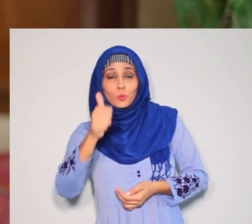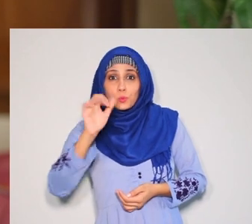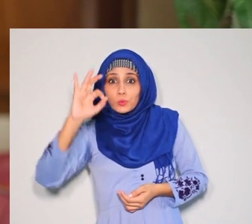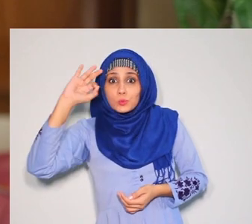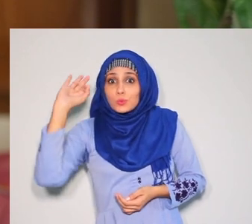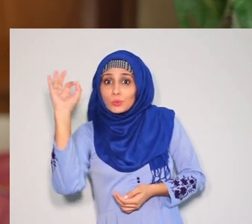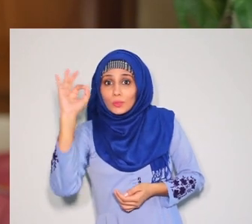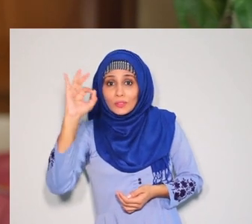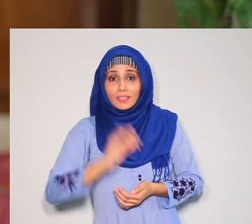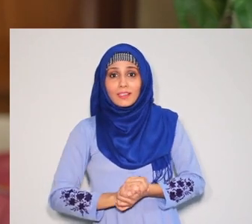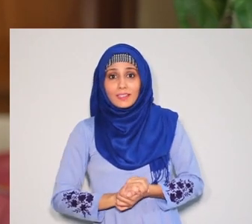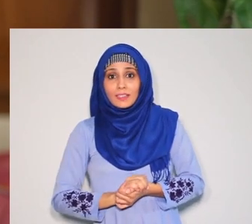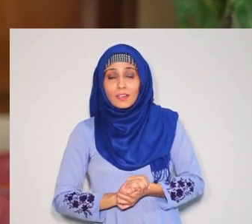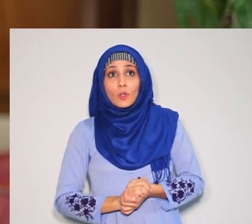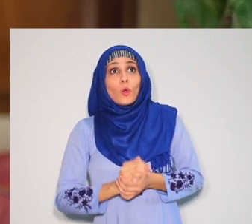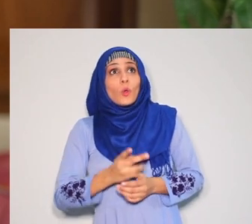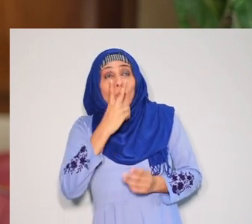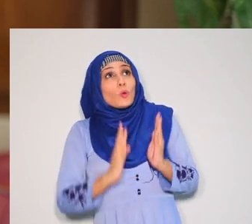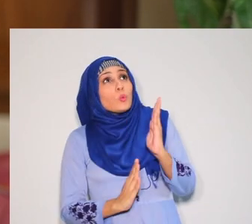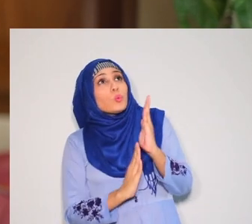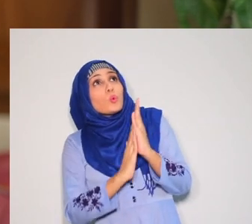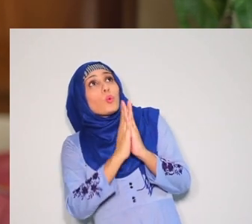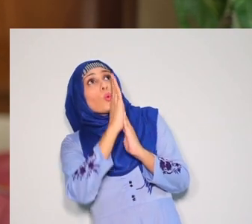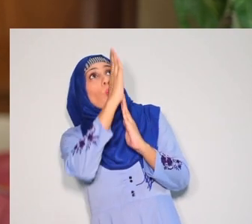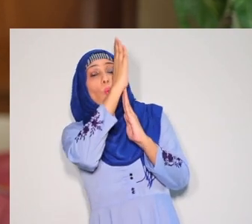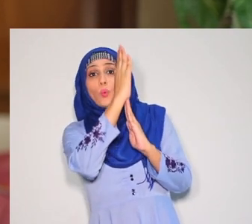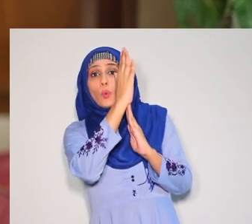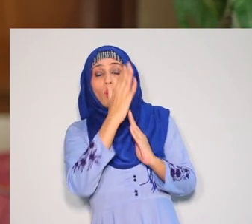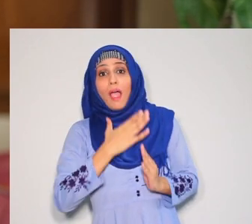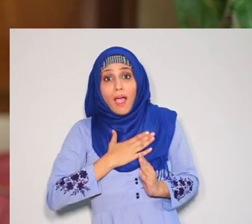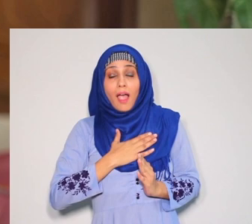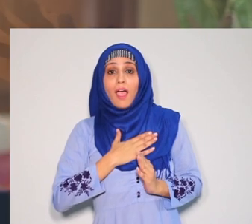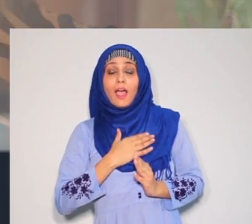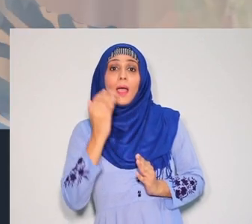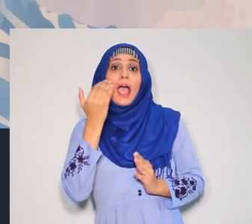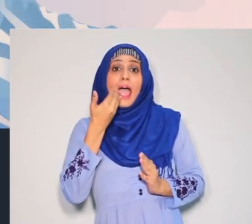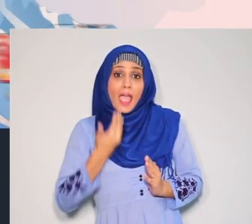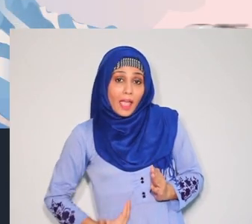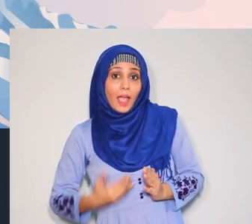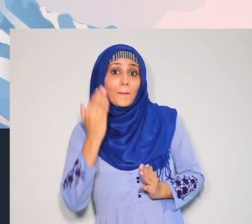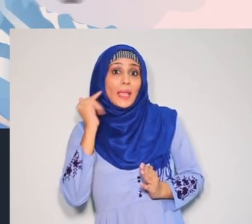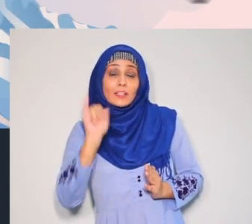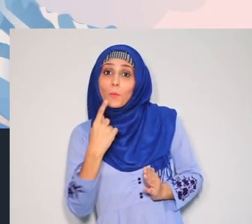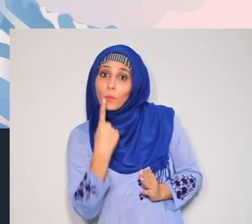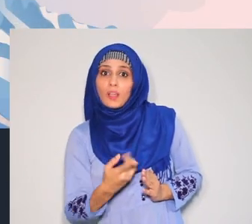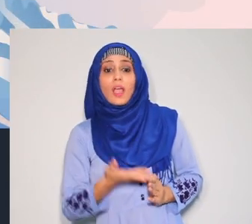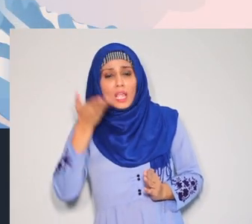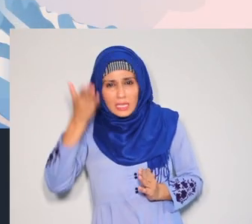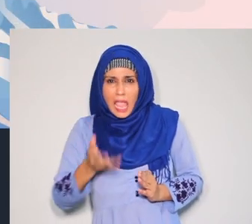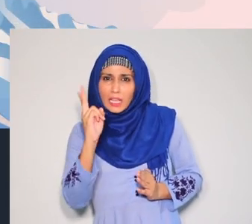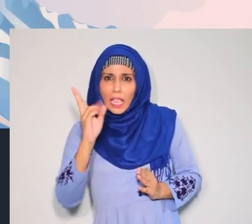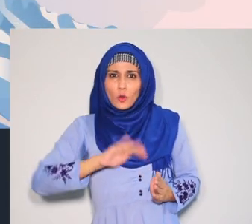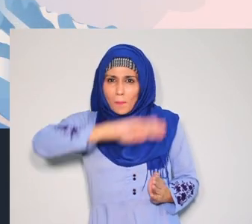जबरदस्त, ये कितना ऊंचा है, बूम बूम ने हैरानी से कहा। तो ये